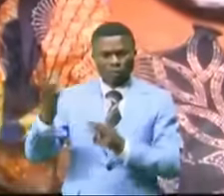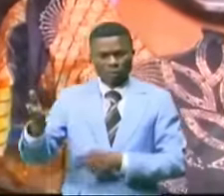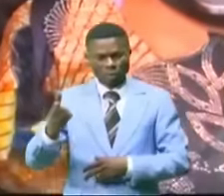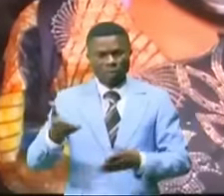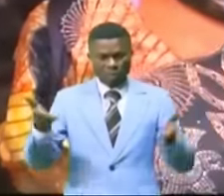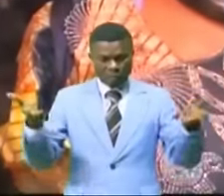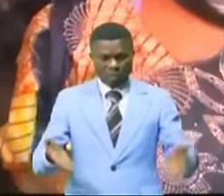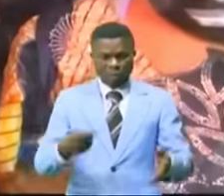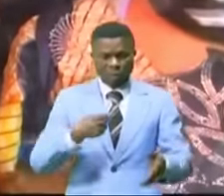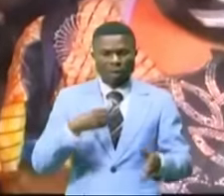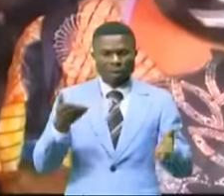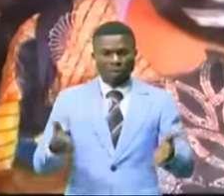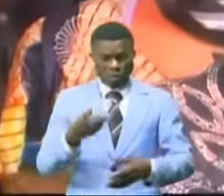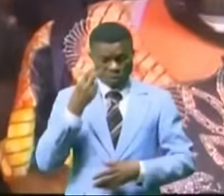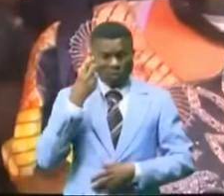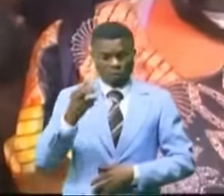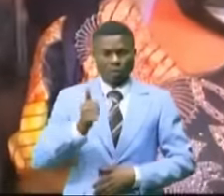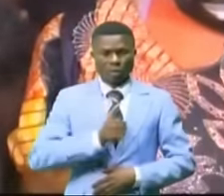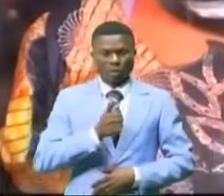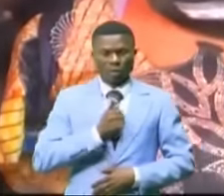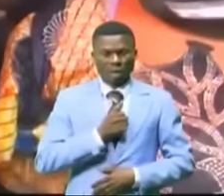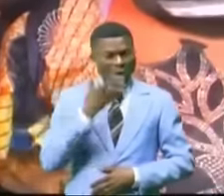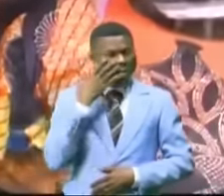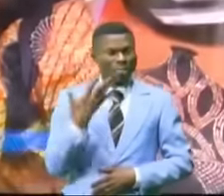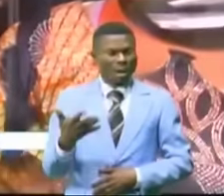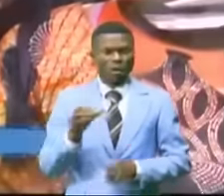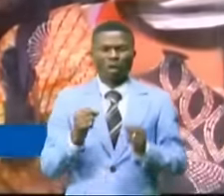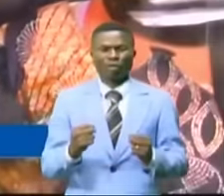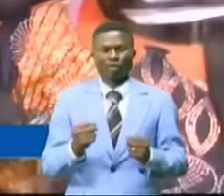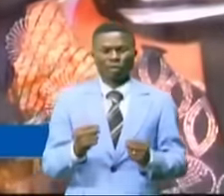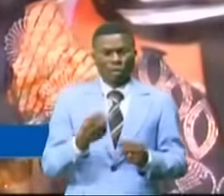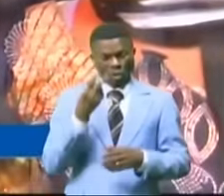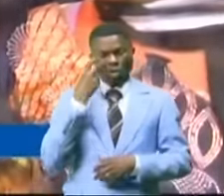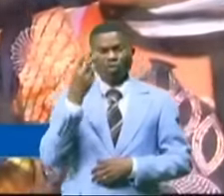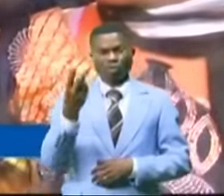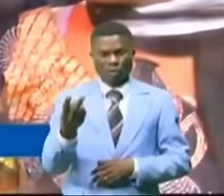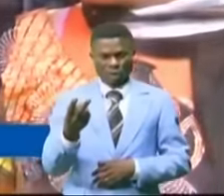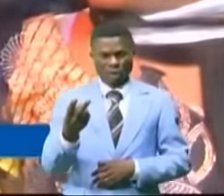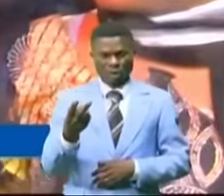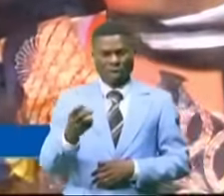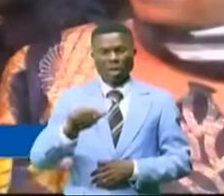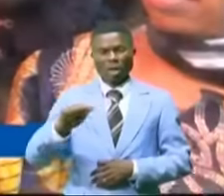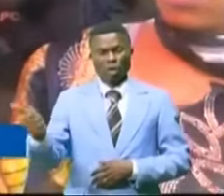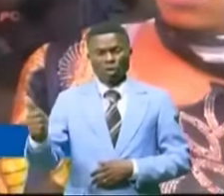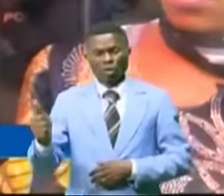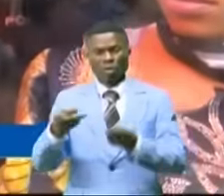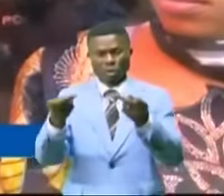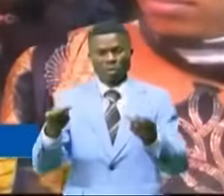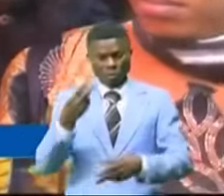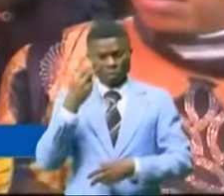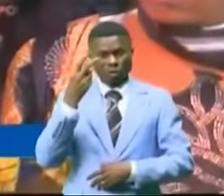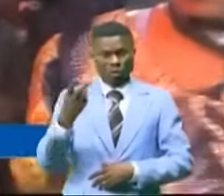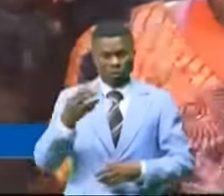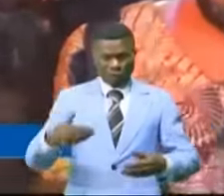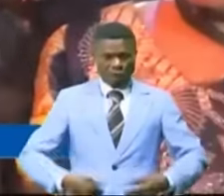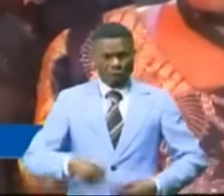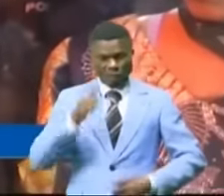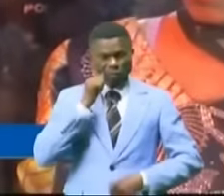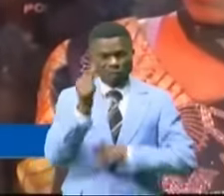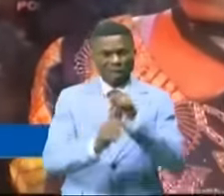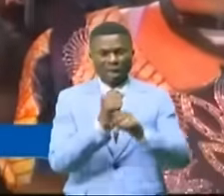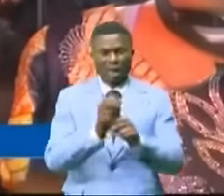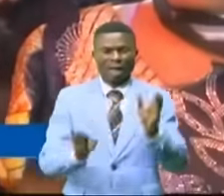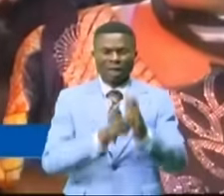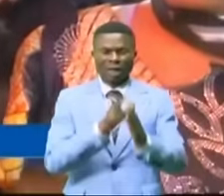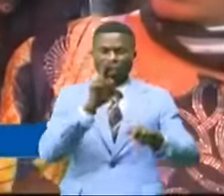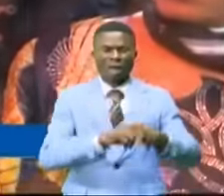Présentement, je suis là, j'ai vécu. Ça fait pitié en voyant que dans d'autres cases, vous trouvez une jeune fille de 12 ans